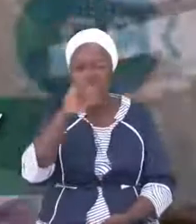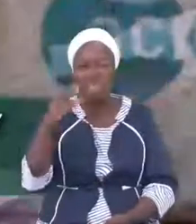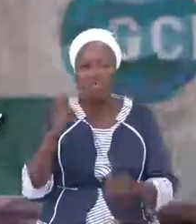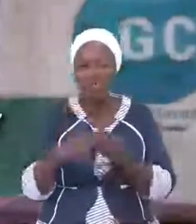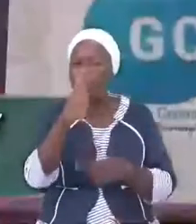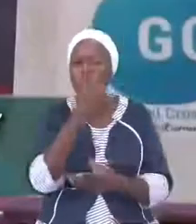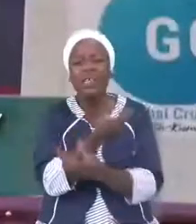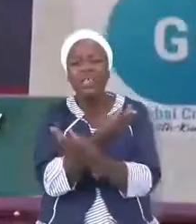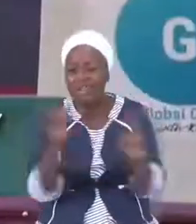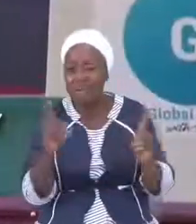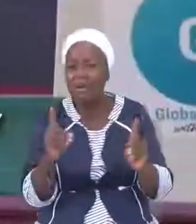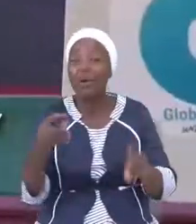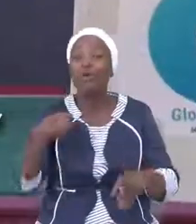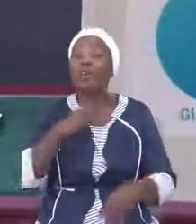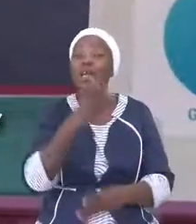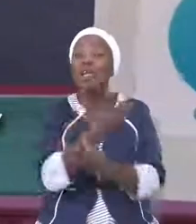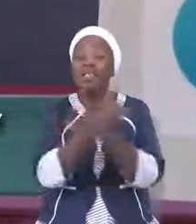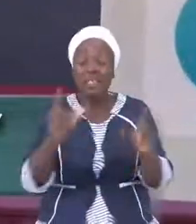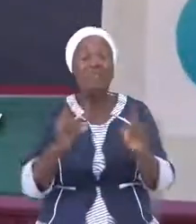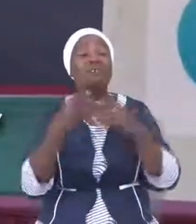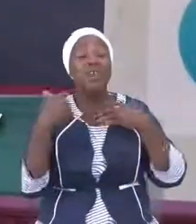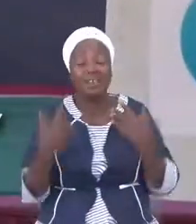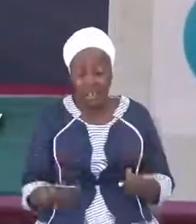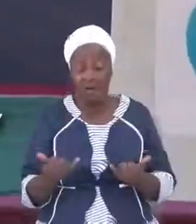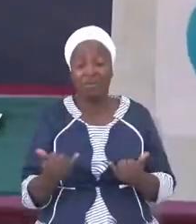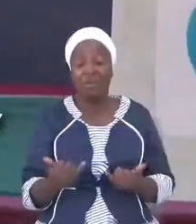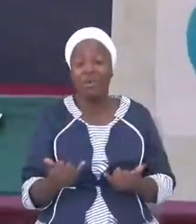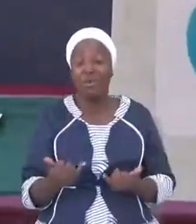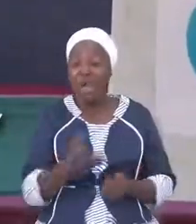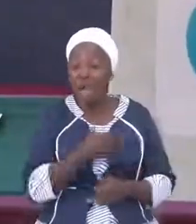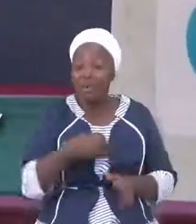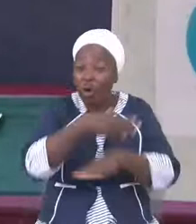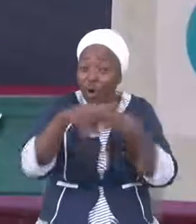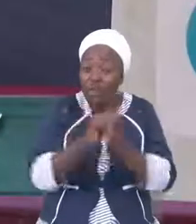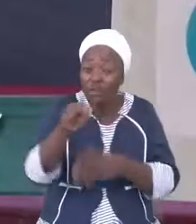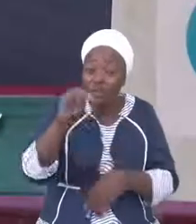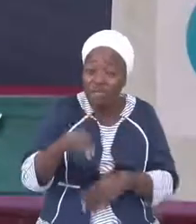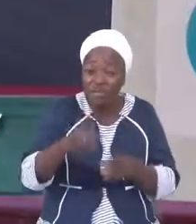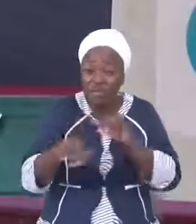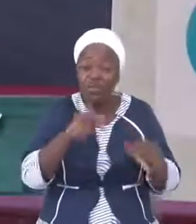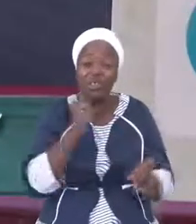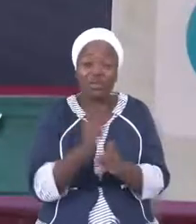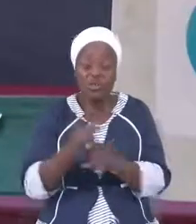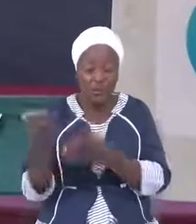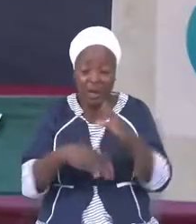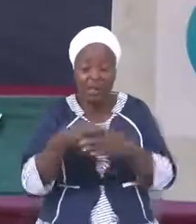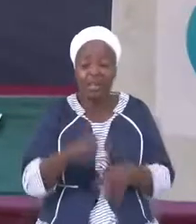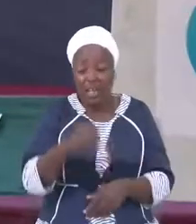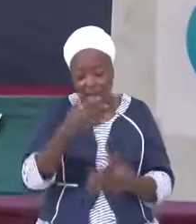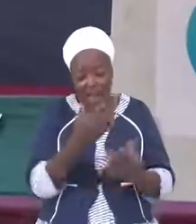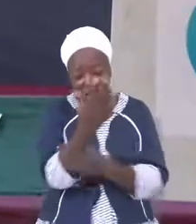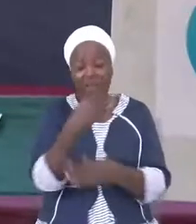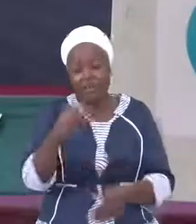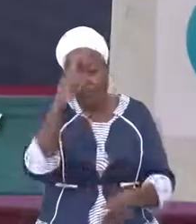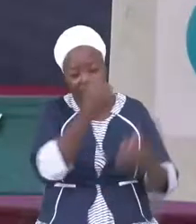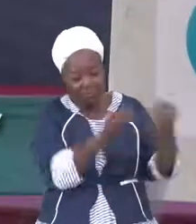Nous ne cherchons pas à être délivrés. Nous sommes déjà délivrés. Tout ce qu'il faut, c'est de tendre la main de